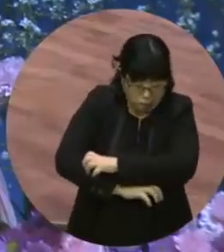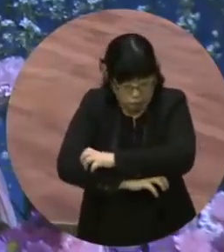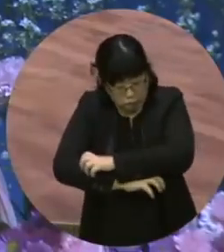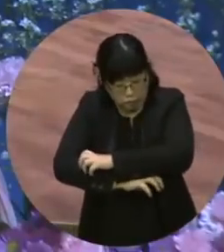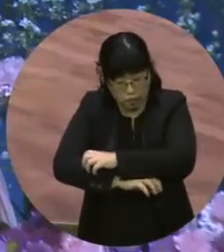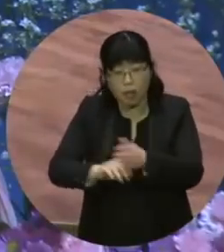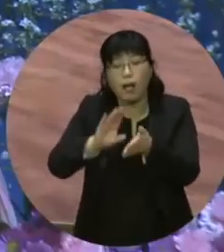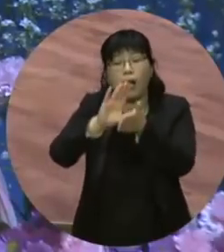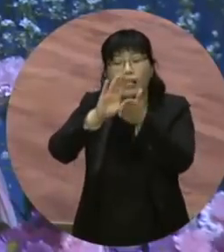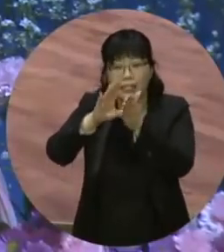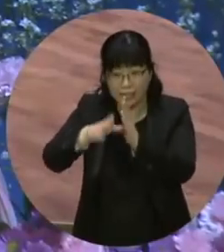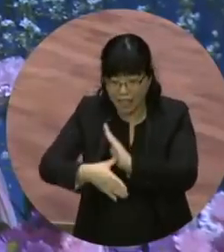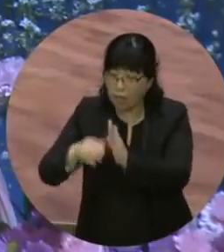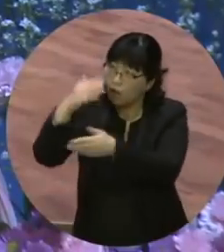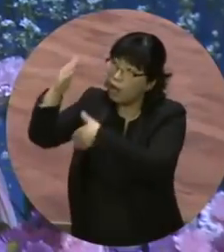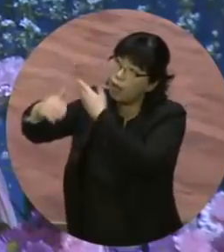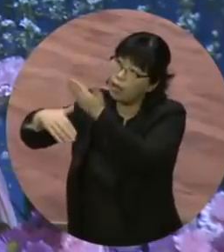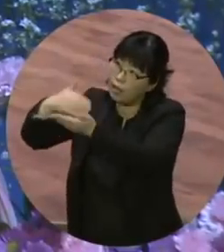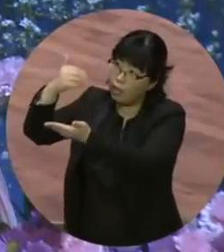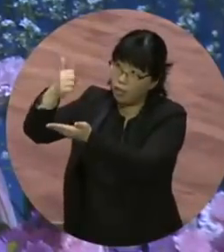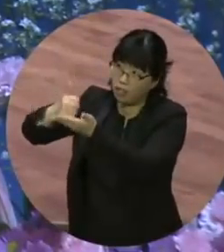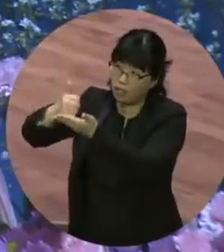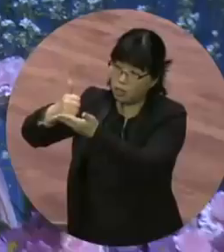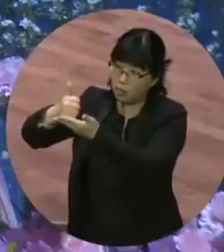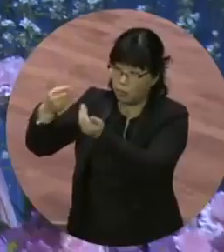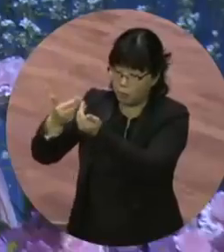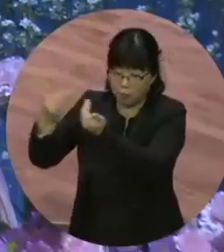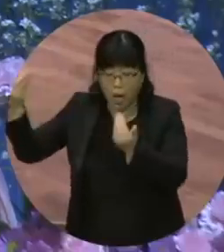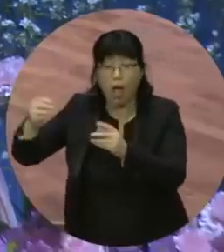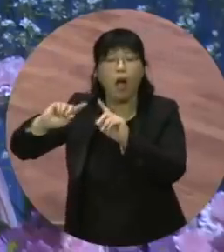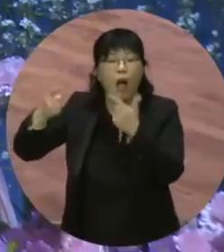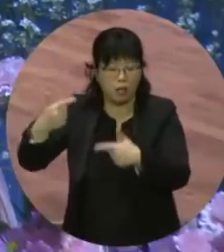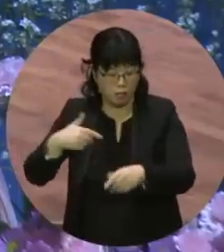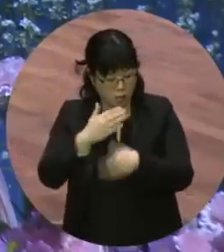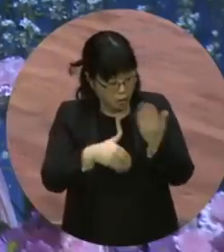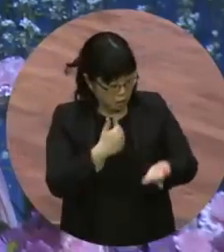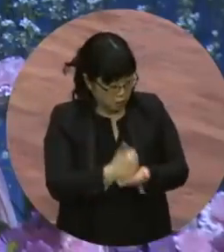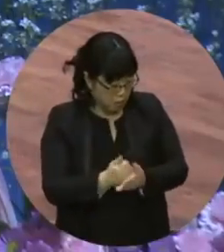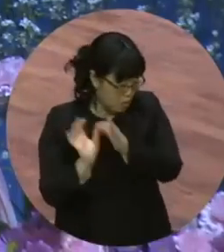욥을 떠난 적이 없습니다. 하나님은 욥을 보고 계세요.